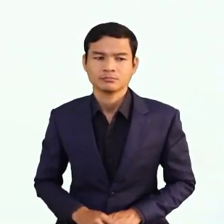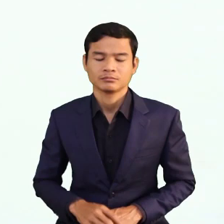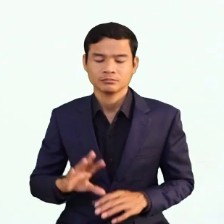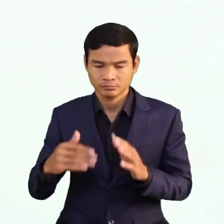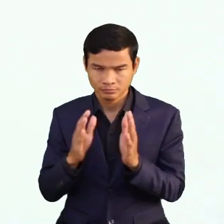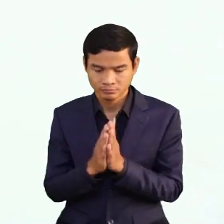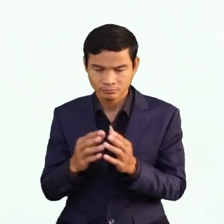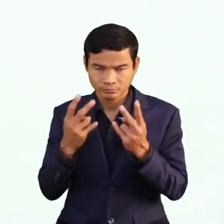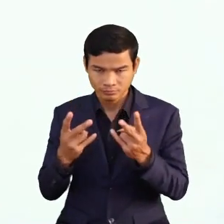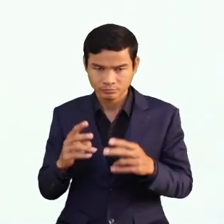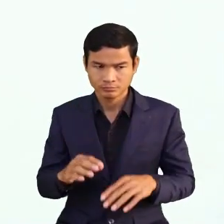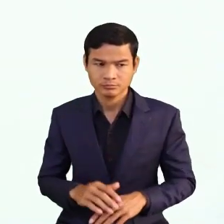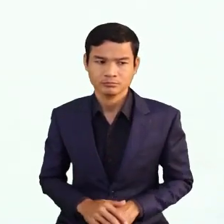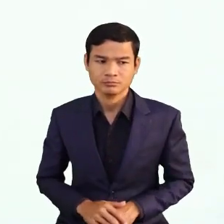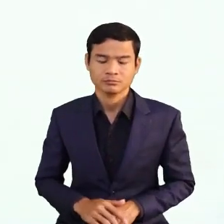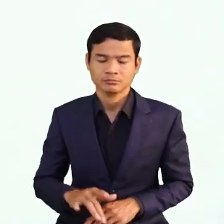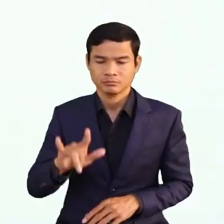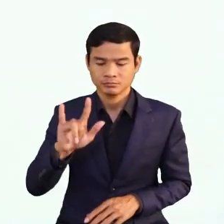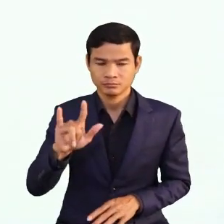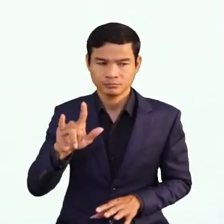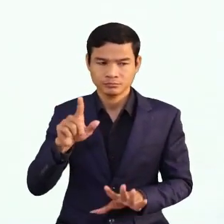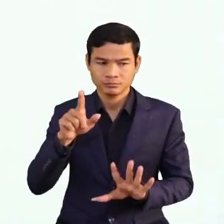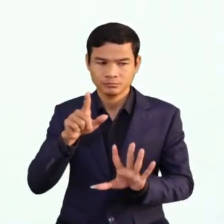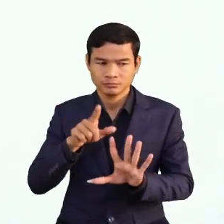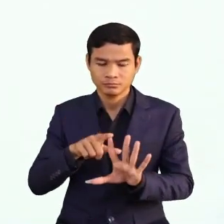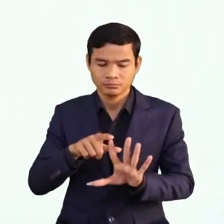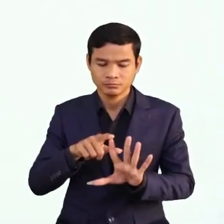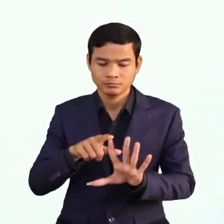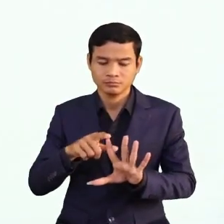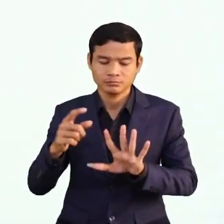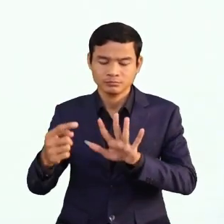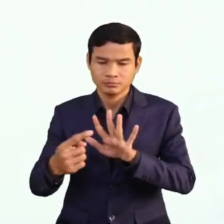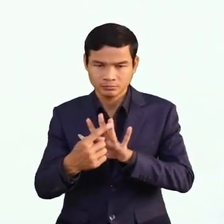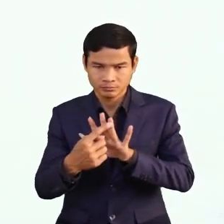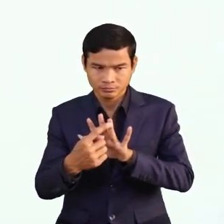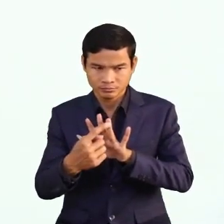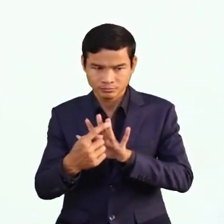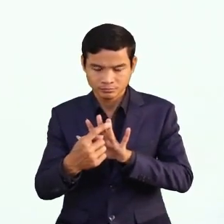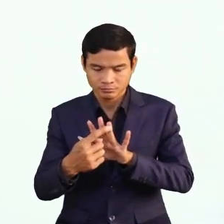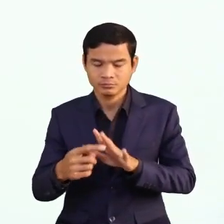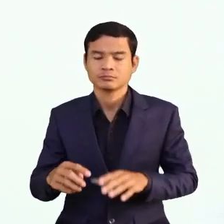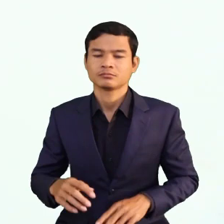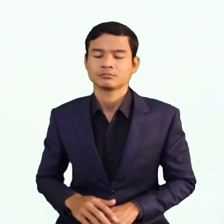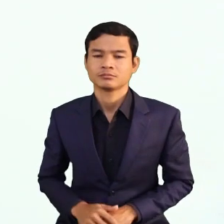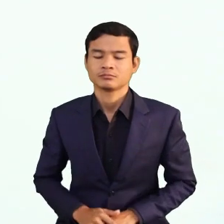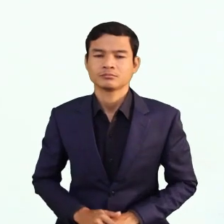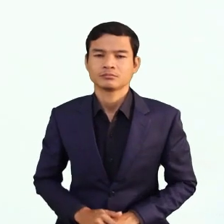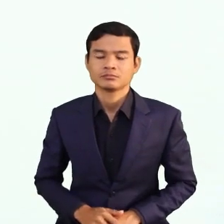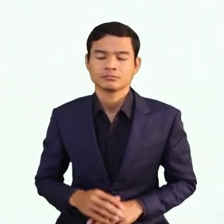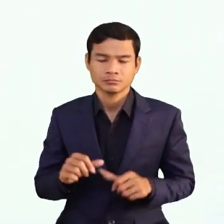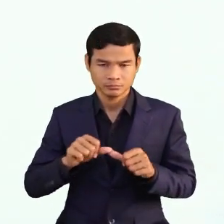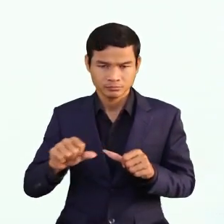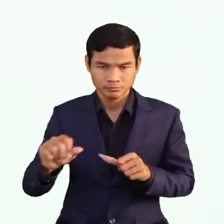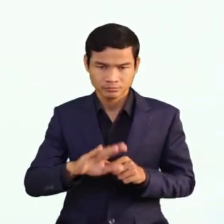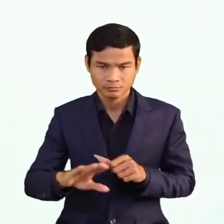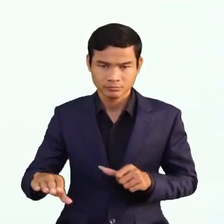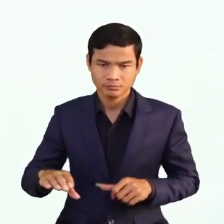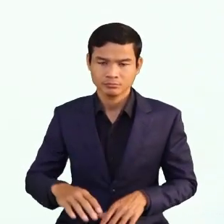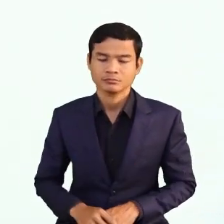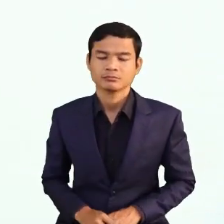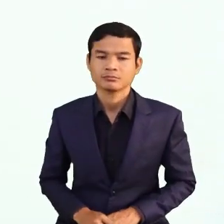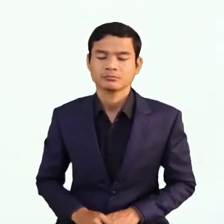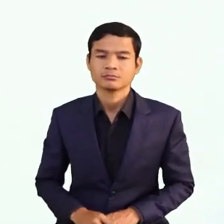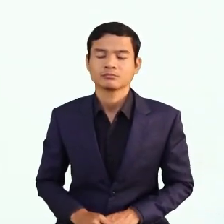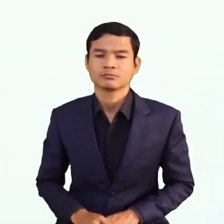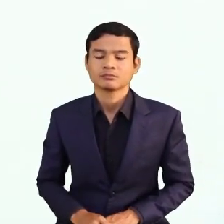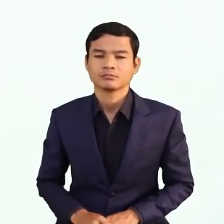គុណផ្ទៀងផ្ទាត់ប៉អូប៉ូចាបន្ត